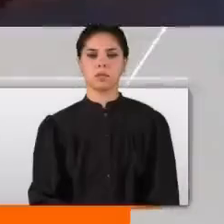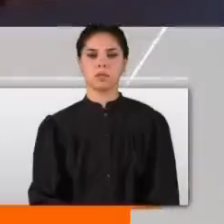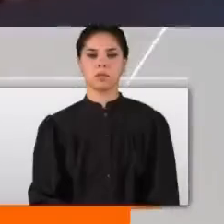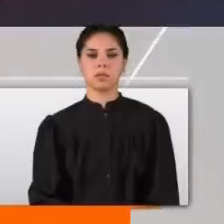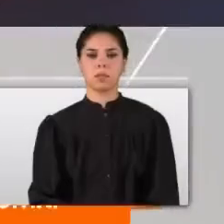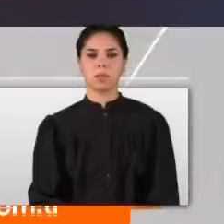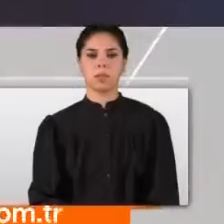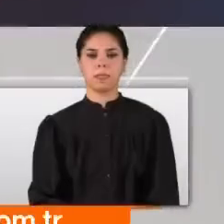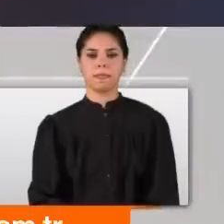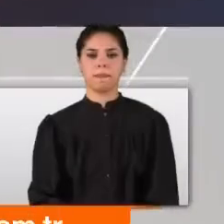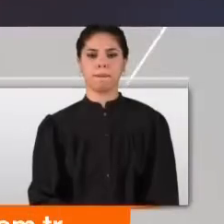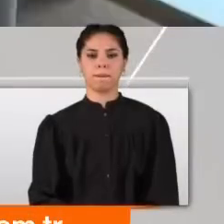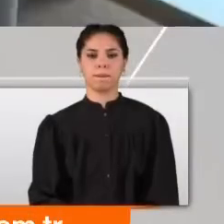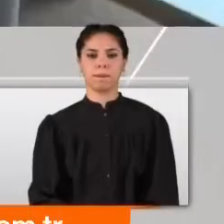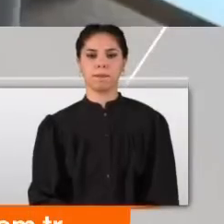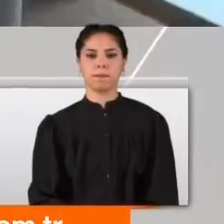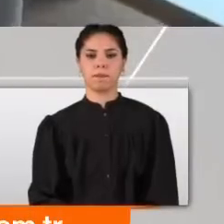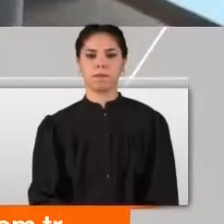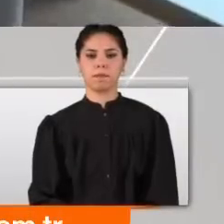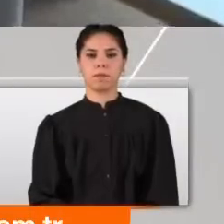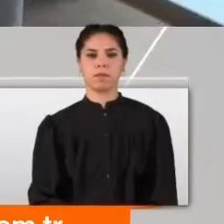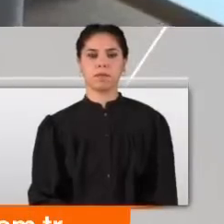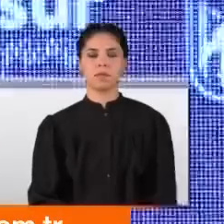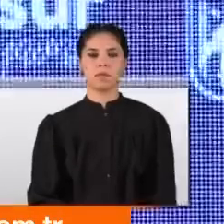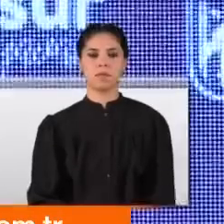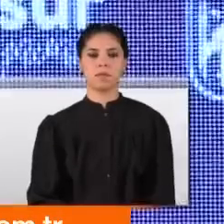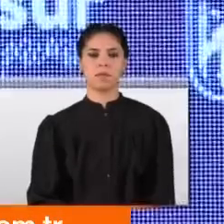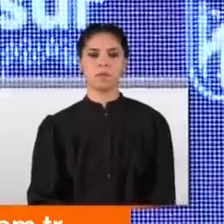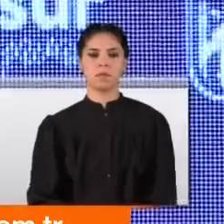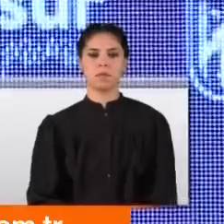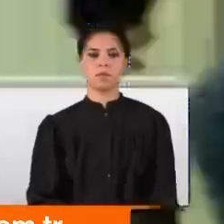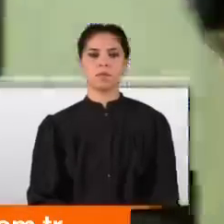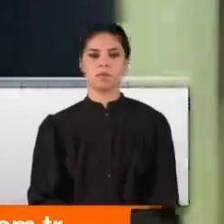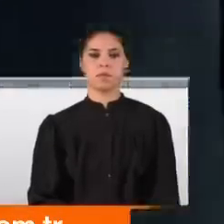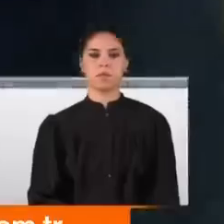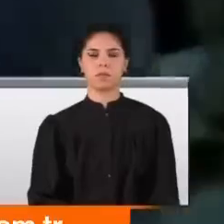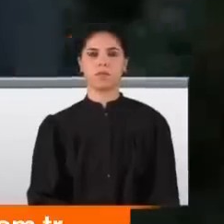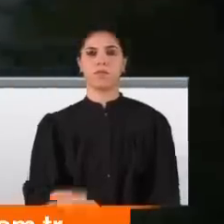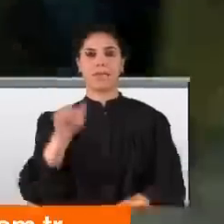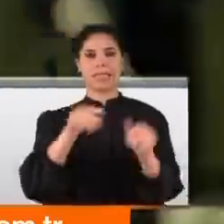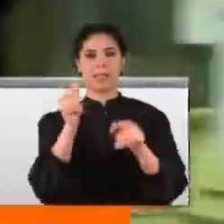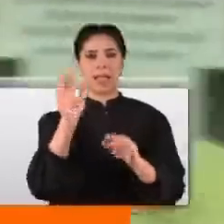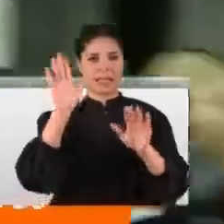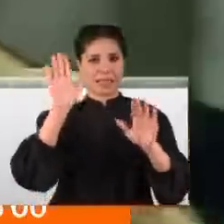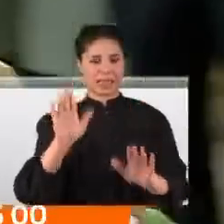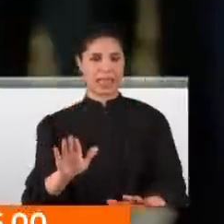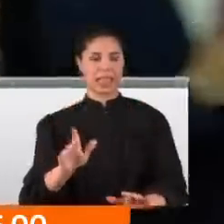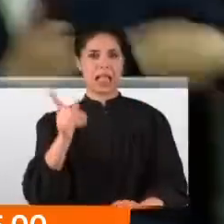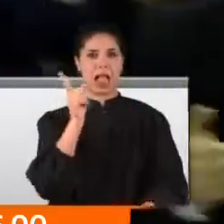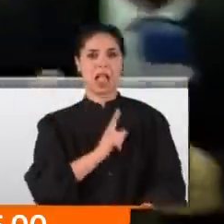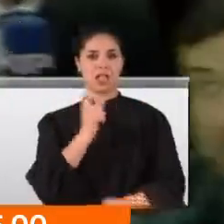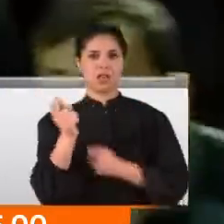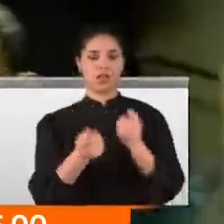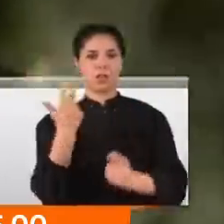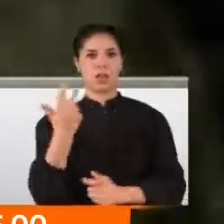edeceğiz. Birilerinden para dilenmeden, birilerine el avuç açmadan biz bunları yapacağız. Seçime az bir süre kala adaylık